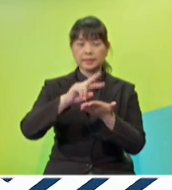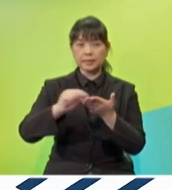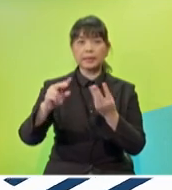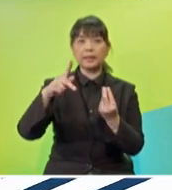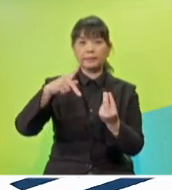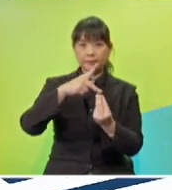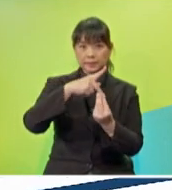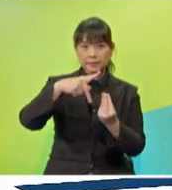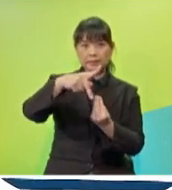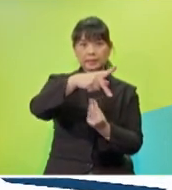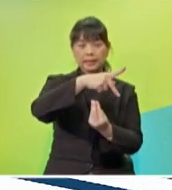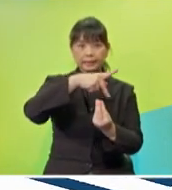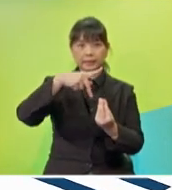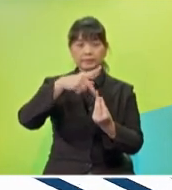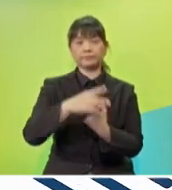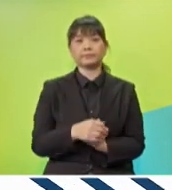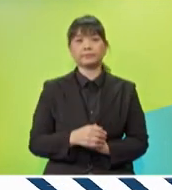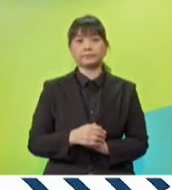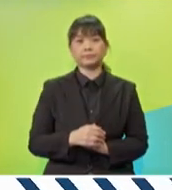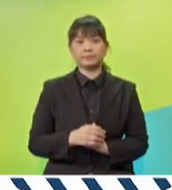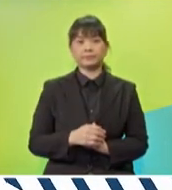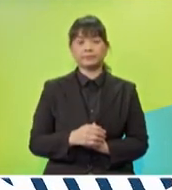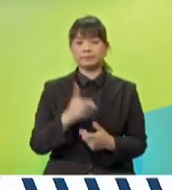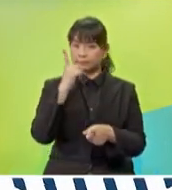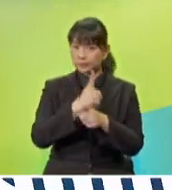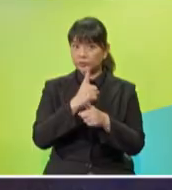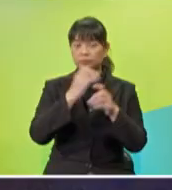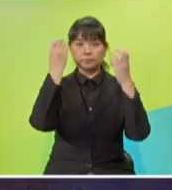jawaban yang tepat sekali aduh Bintang